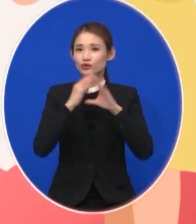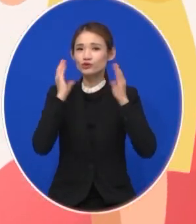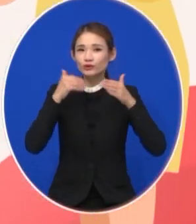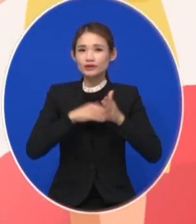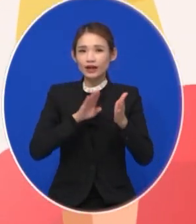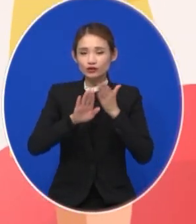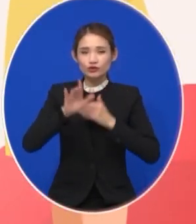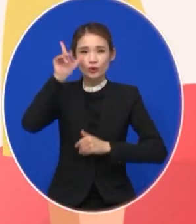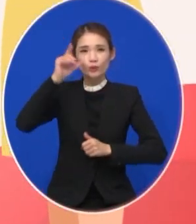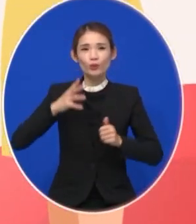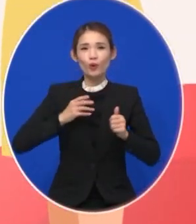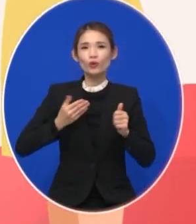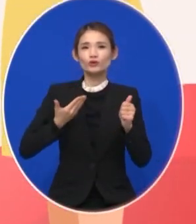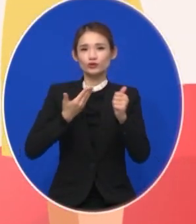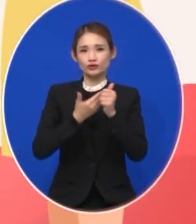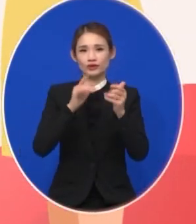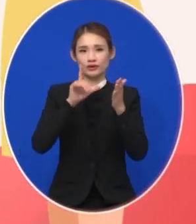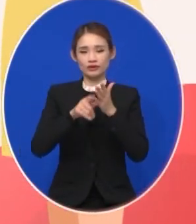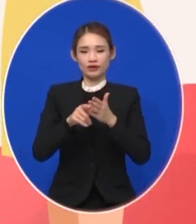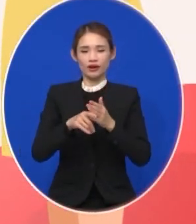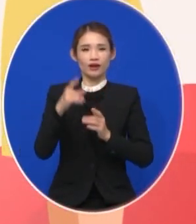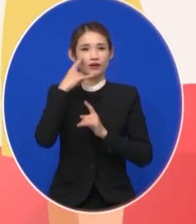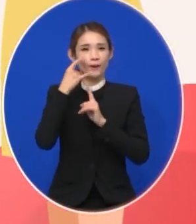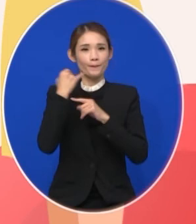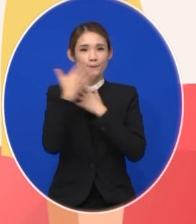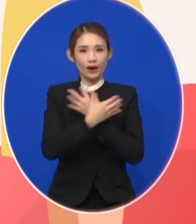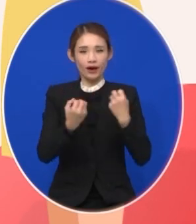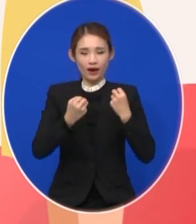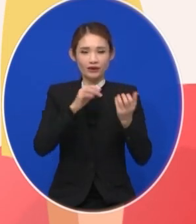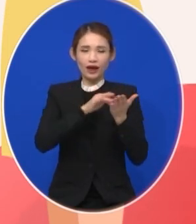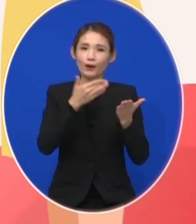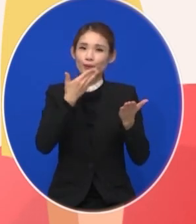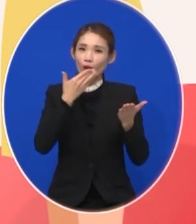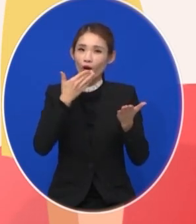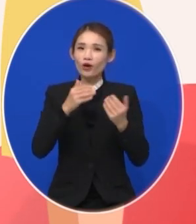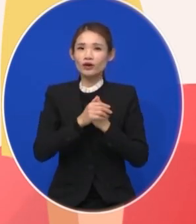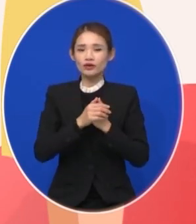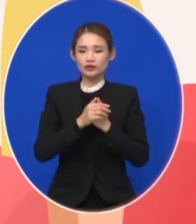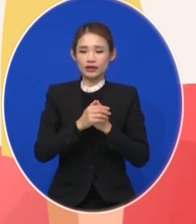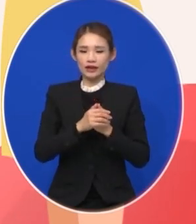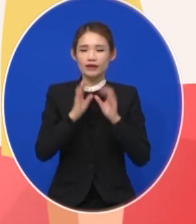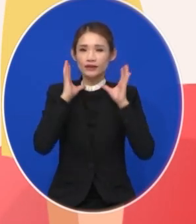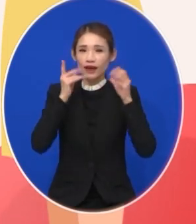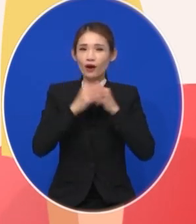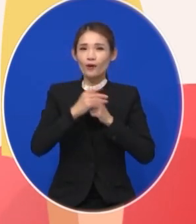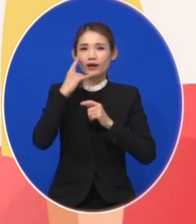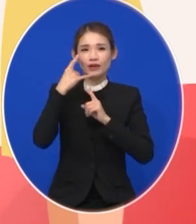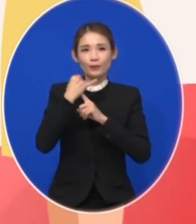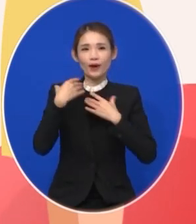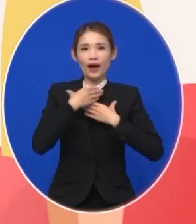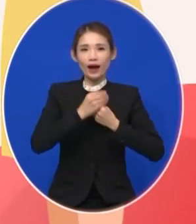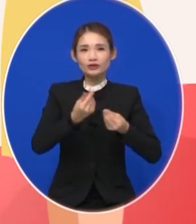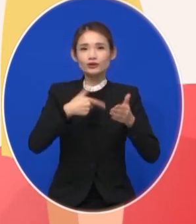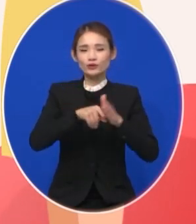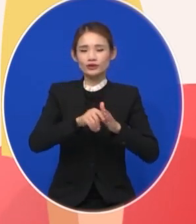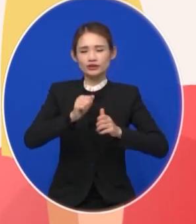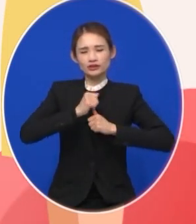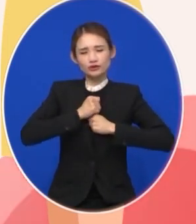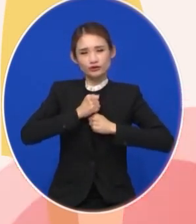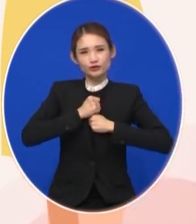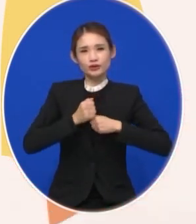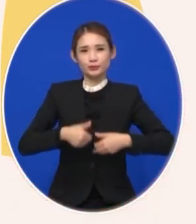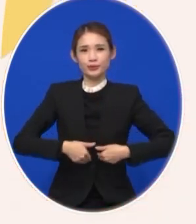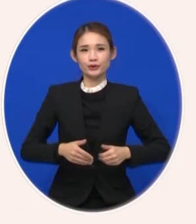임신 중이나 출산 후 모유 수유 중에 산모의 건강 관리를 위한 약물 복용은 태아와 산모의 안전을 위해